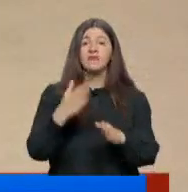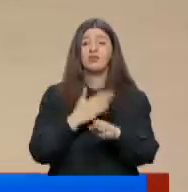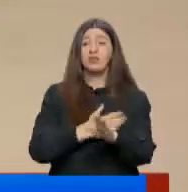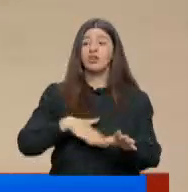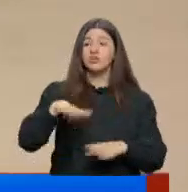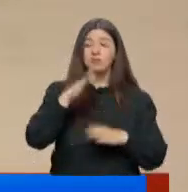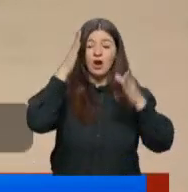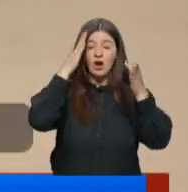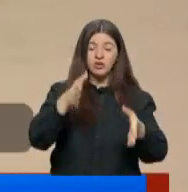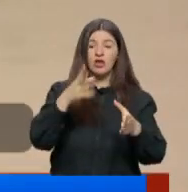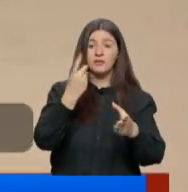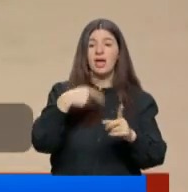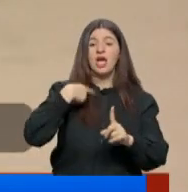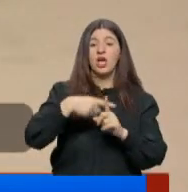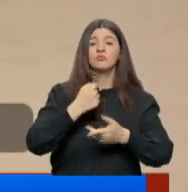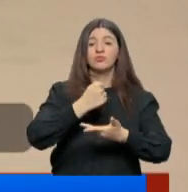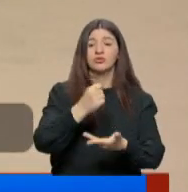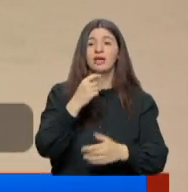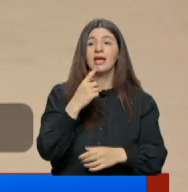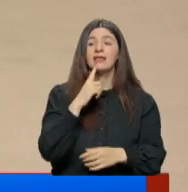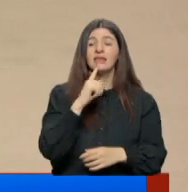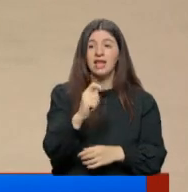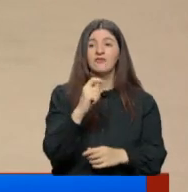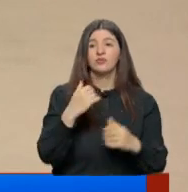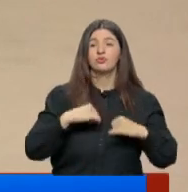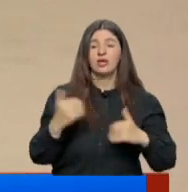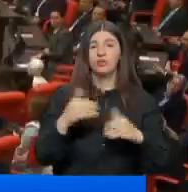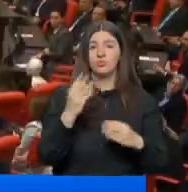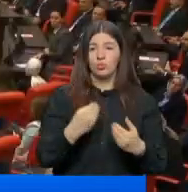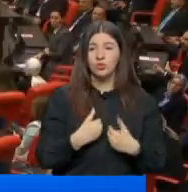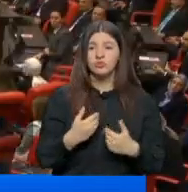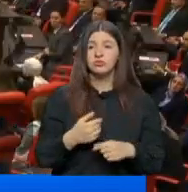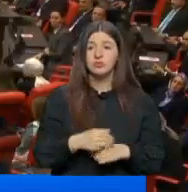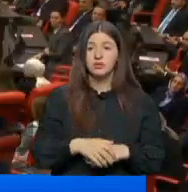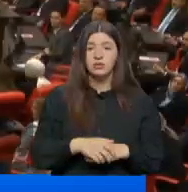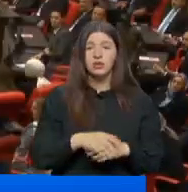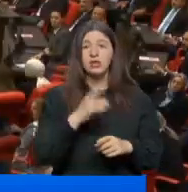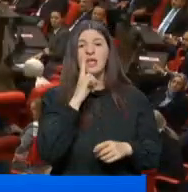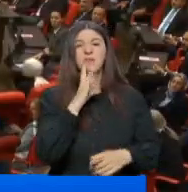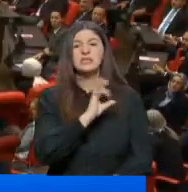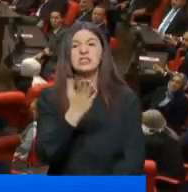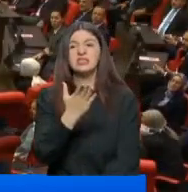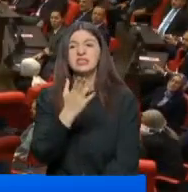Vatandaşlarımızı odağına alan bir ek bütçe teklifiyle huzurlarınıza gelmiş bulunuyoruz.